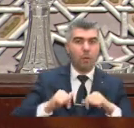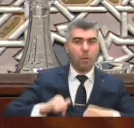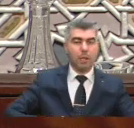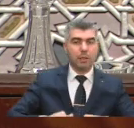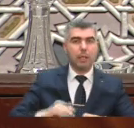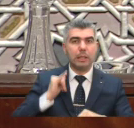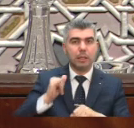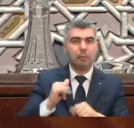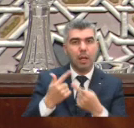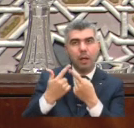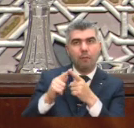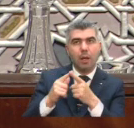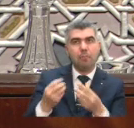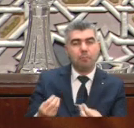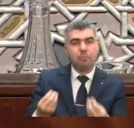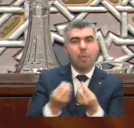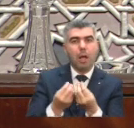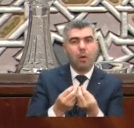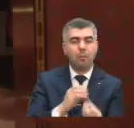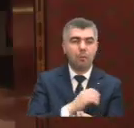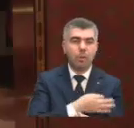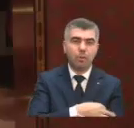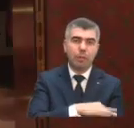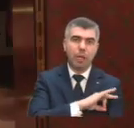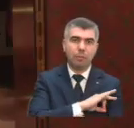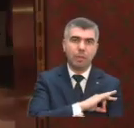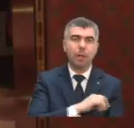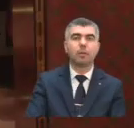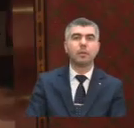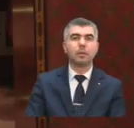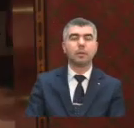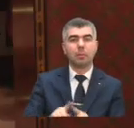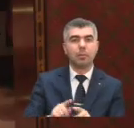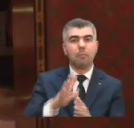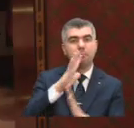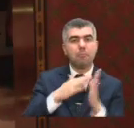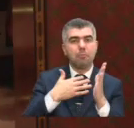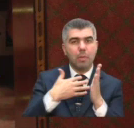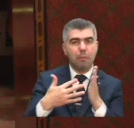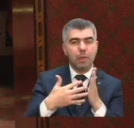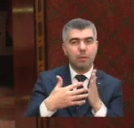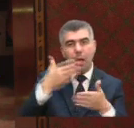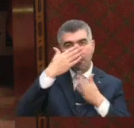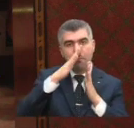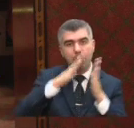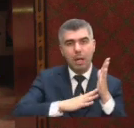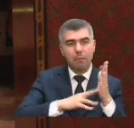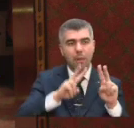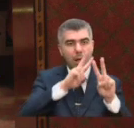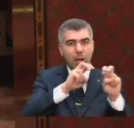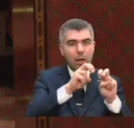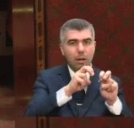مع باقي الأجهزة المكلفة بالدرك الملكي والسلطات المحلية بتنفيذ البرنامج الوطني للمراقبة واللي تكلمتي عليه السيد